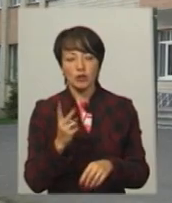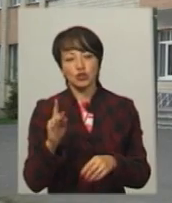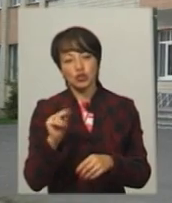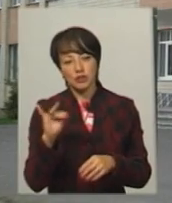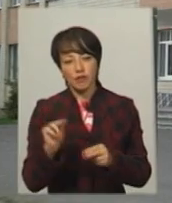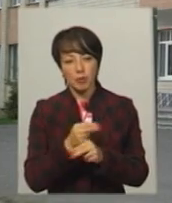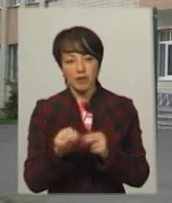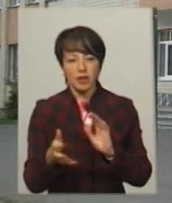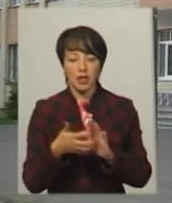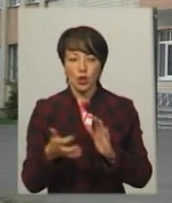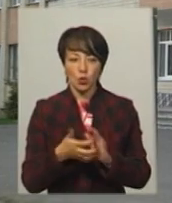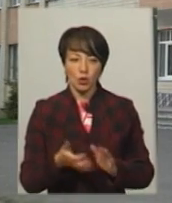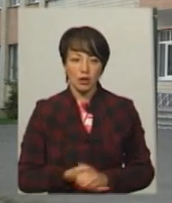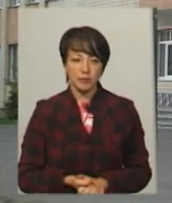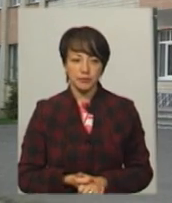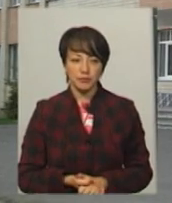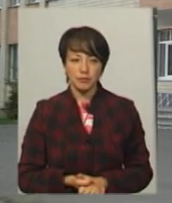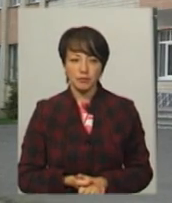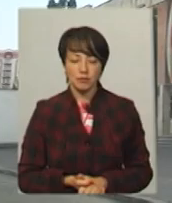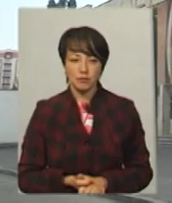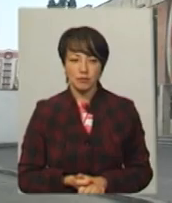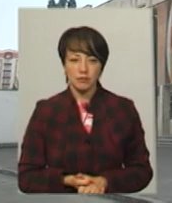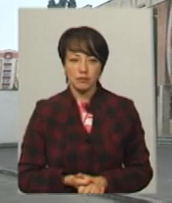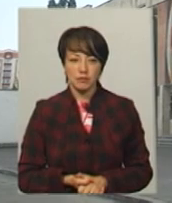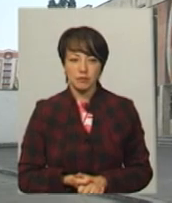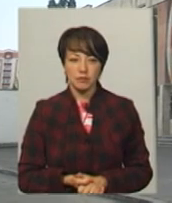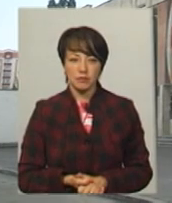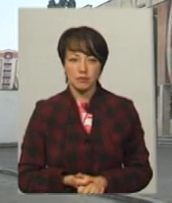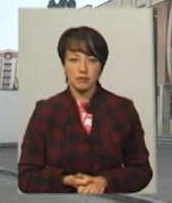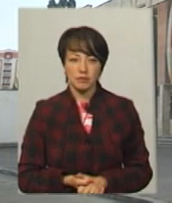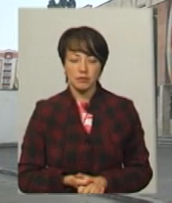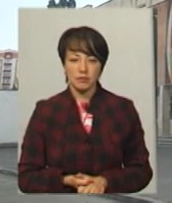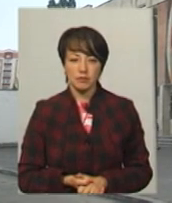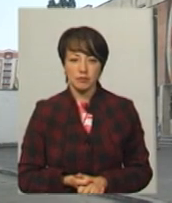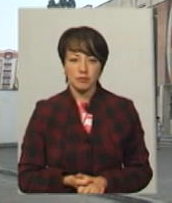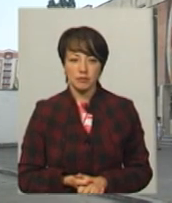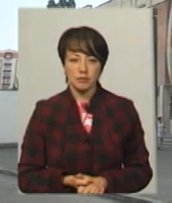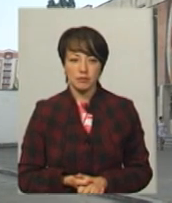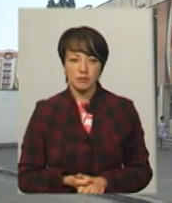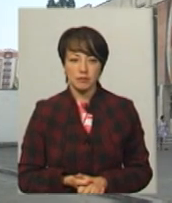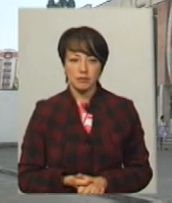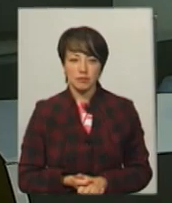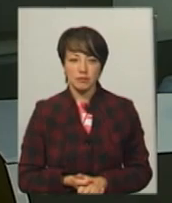чи виправили недоліки при першому огляді. Анастасія Збродова, Дем'ян Цегольник. Новини на Суспільному. Хмельницький.